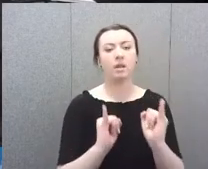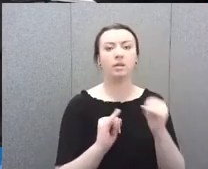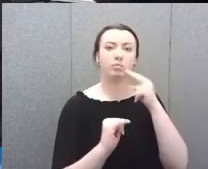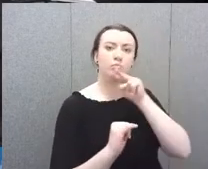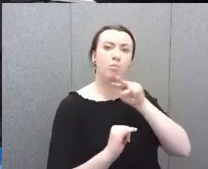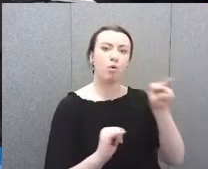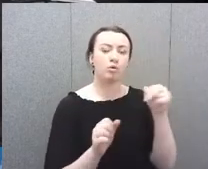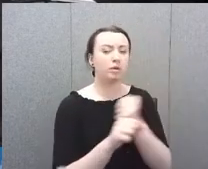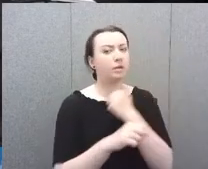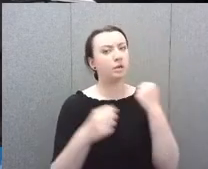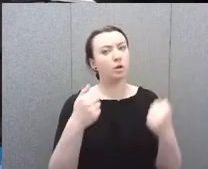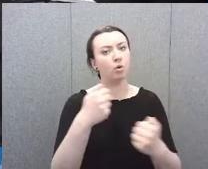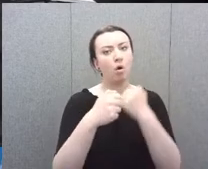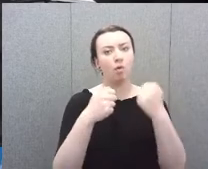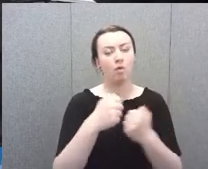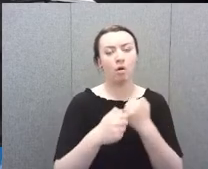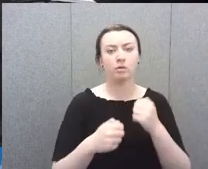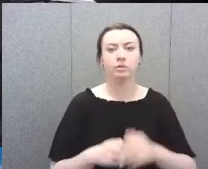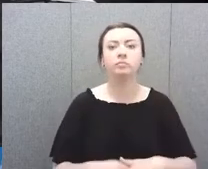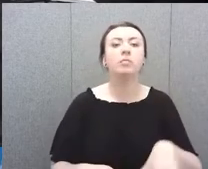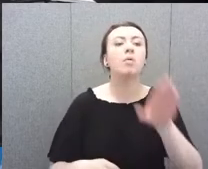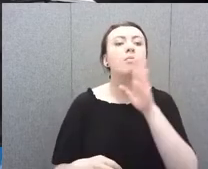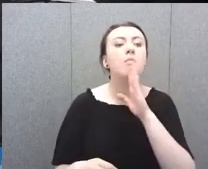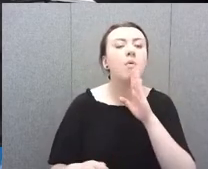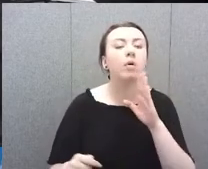Женщинам должна быть обеспечена